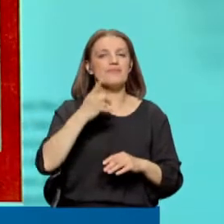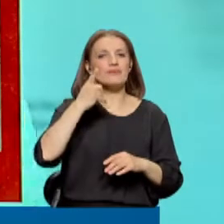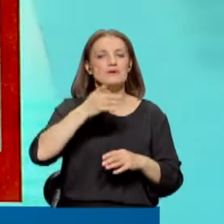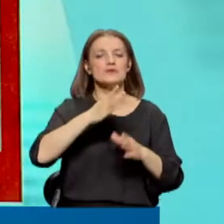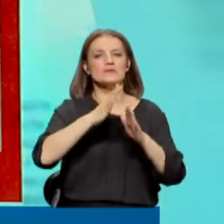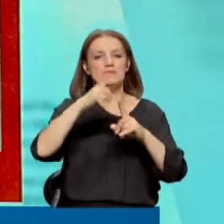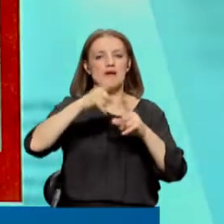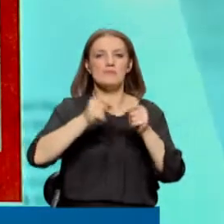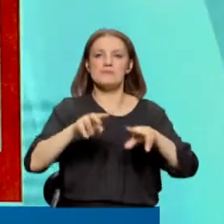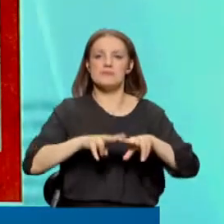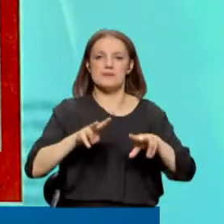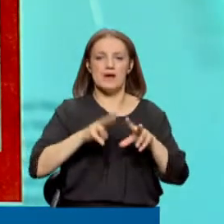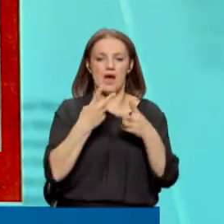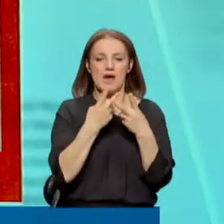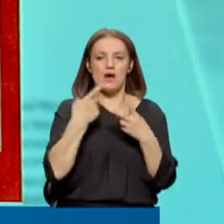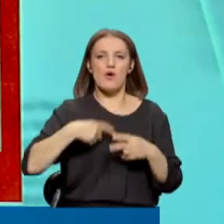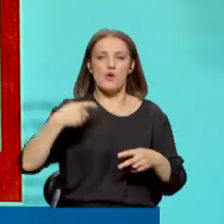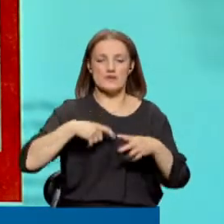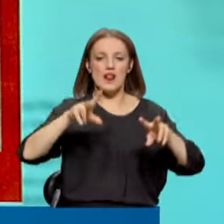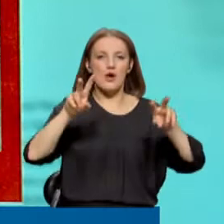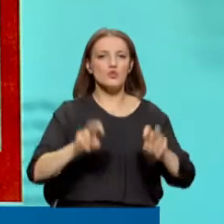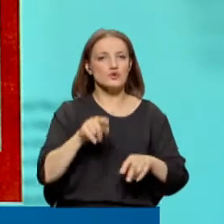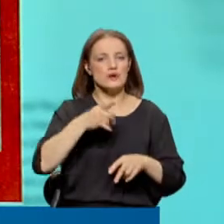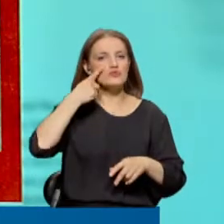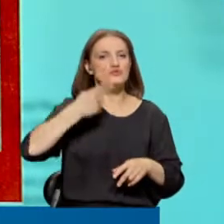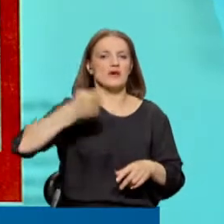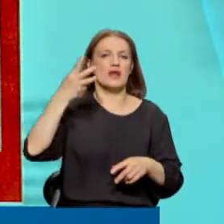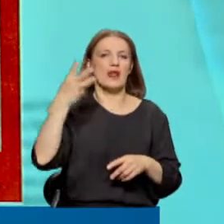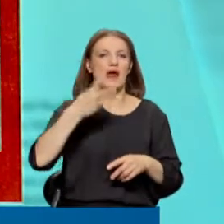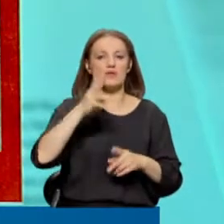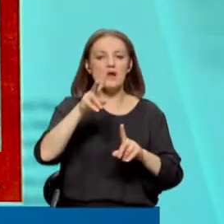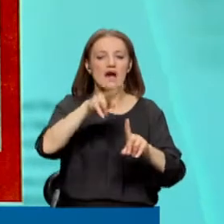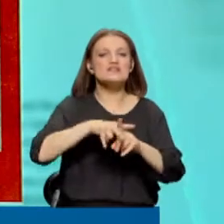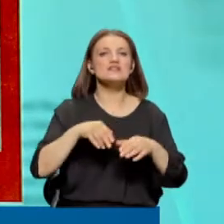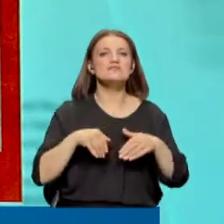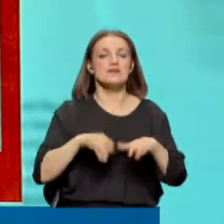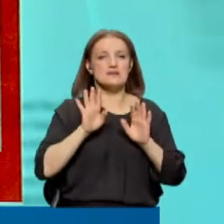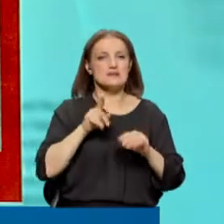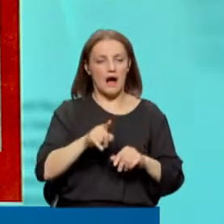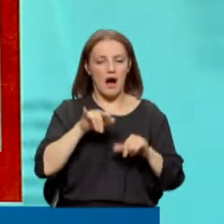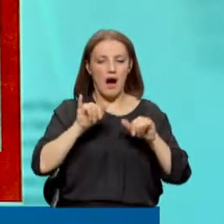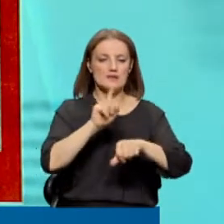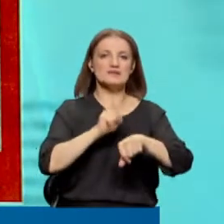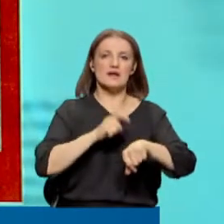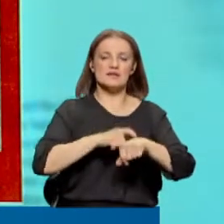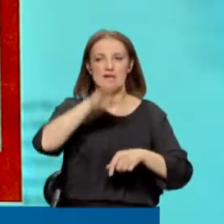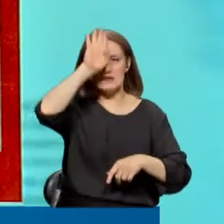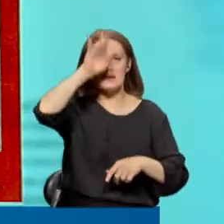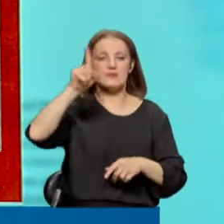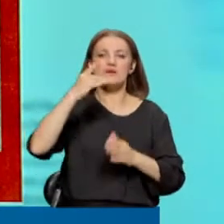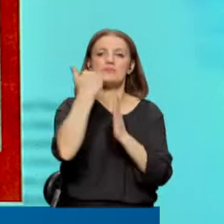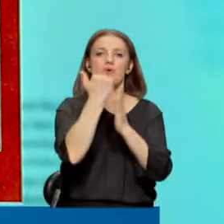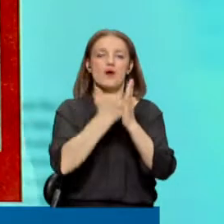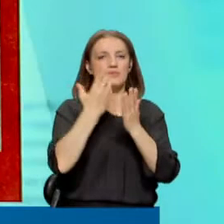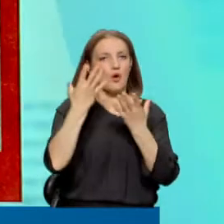Büyük Millet Meclisi'nde yapılan 23 Nisan özel oturumuna Cumhurbaşkanı Erdoğan'ın katılmaması ve aynı saatte İstanbul'da bir